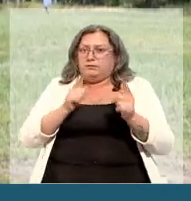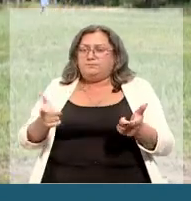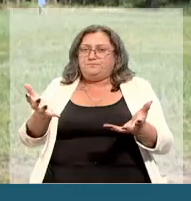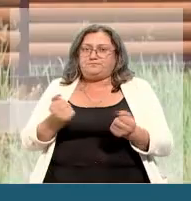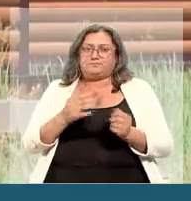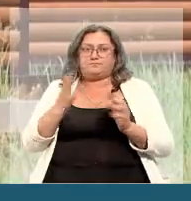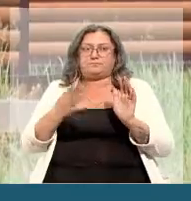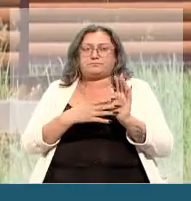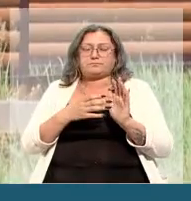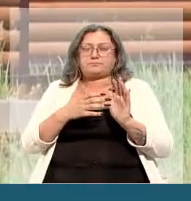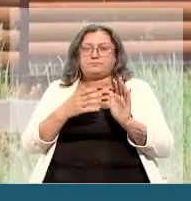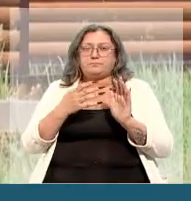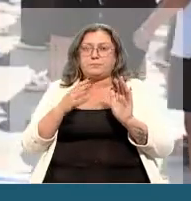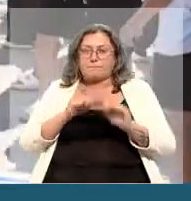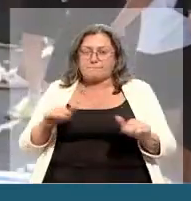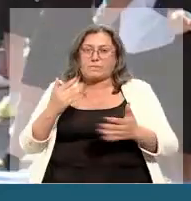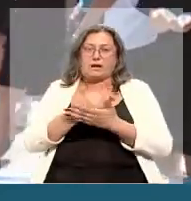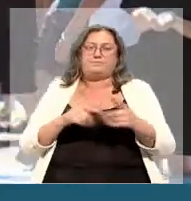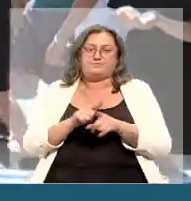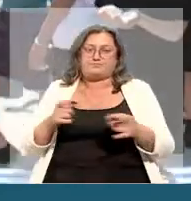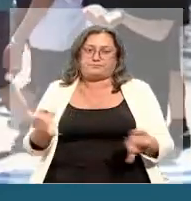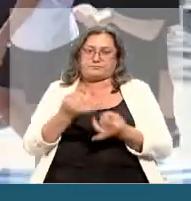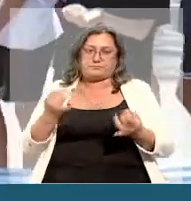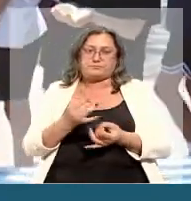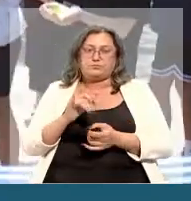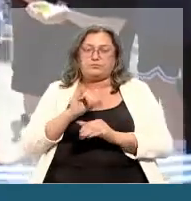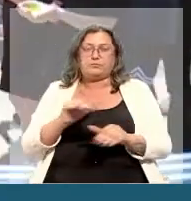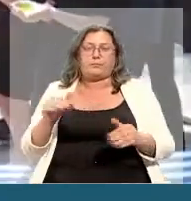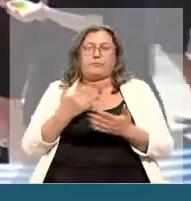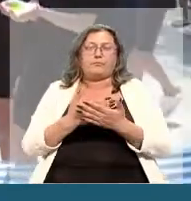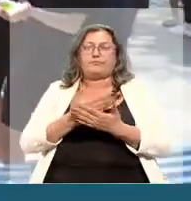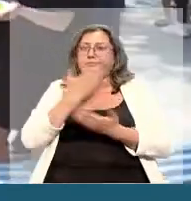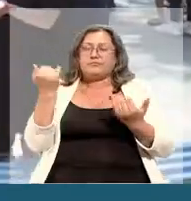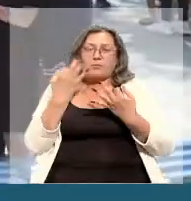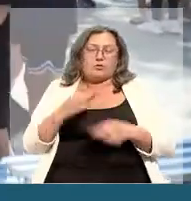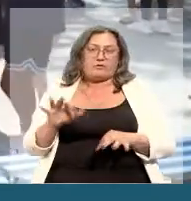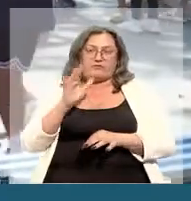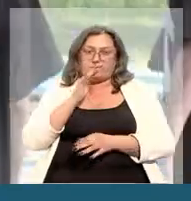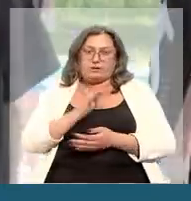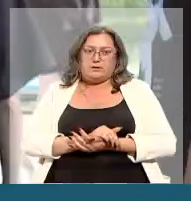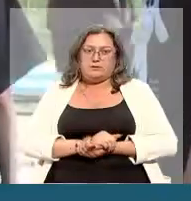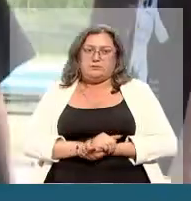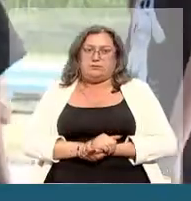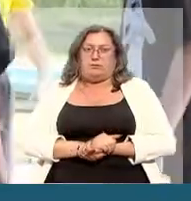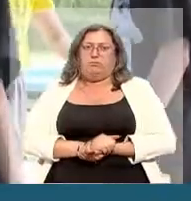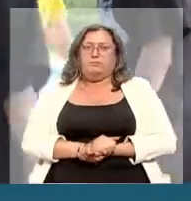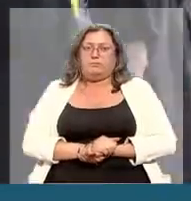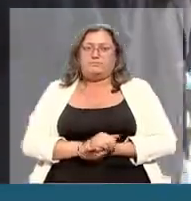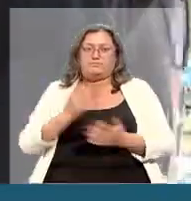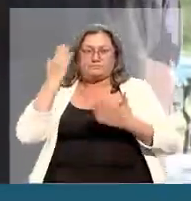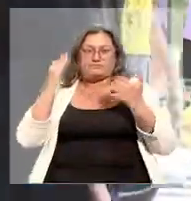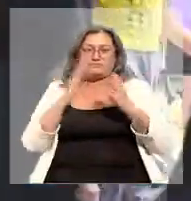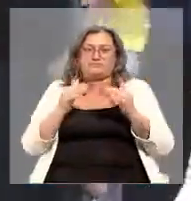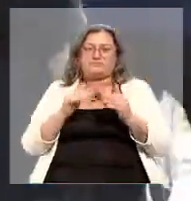свыше 200 детей. Программа мероприятий здесь также насыщенная. У детей практически нет свободного времени. Развлечений в